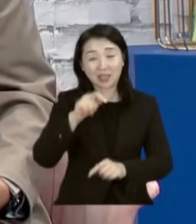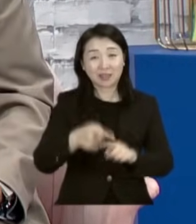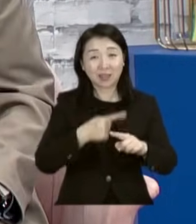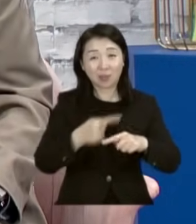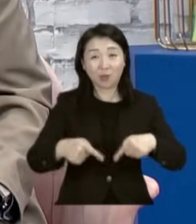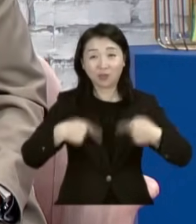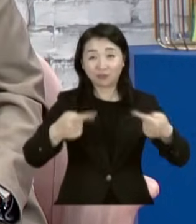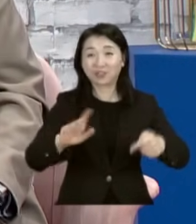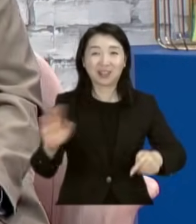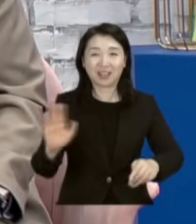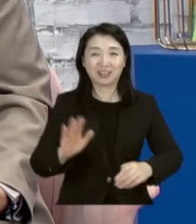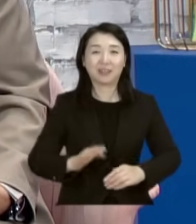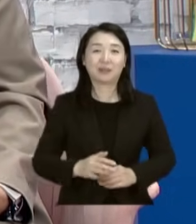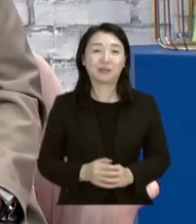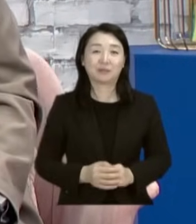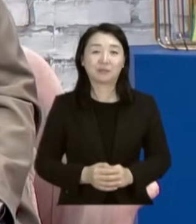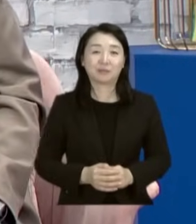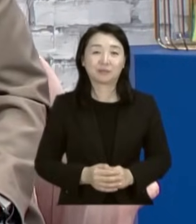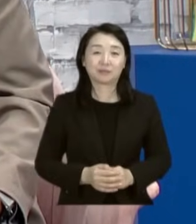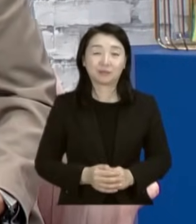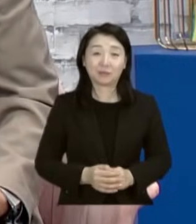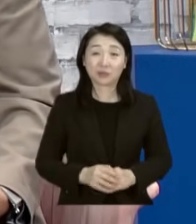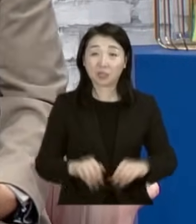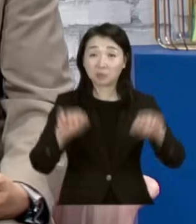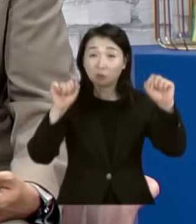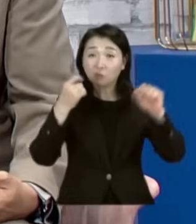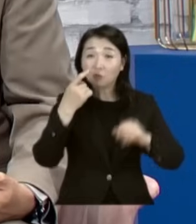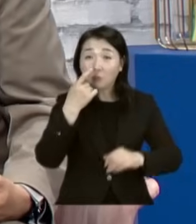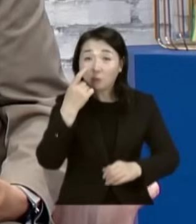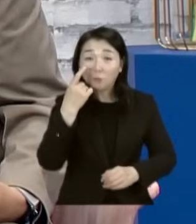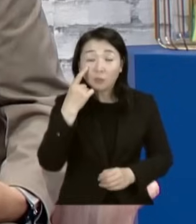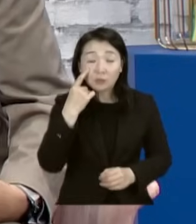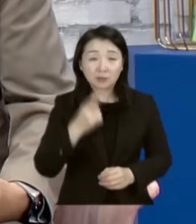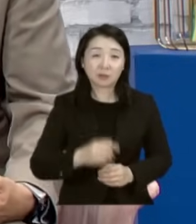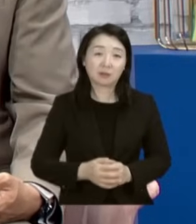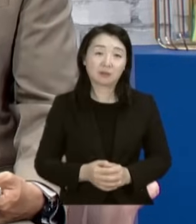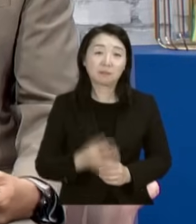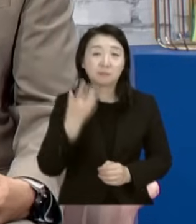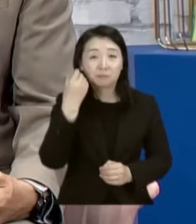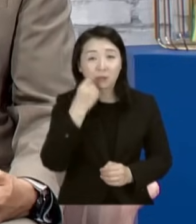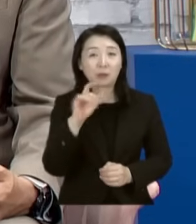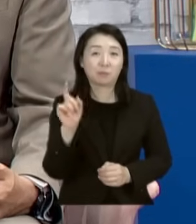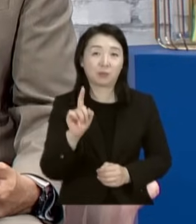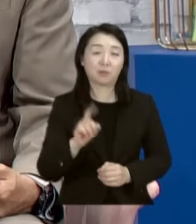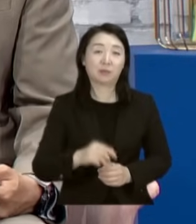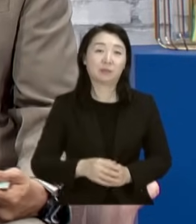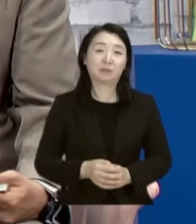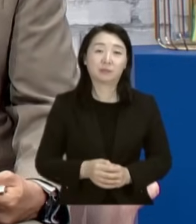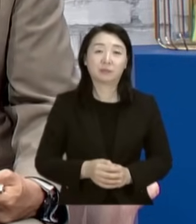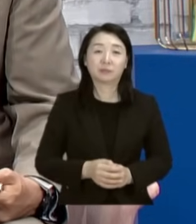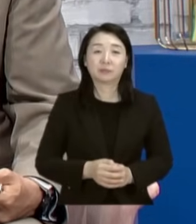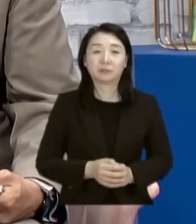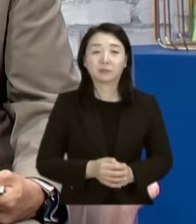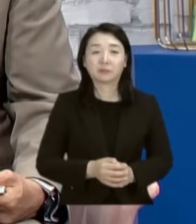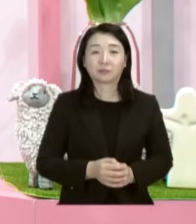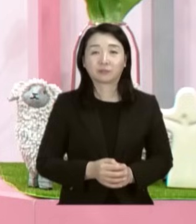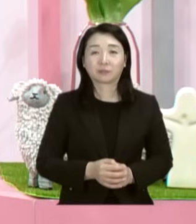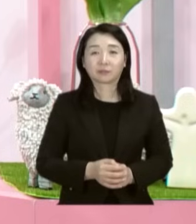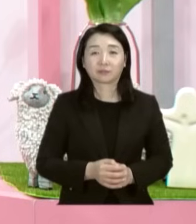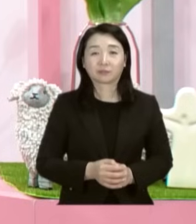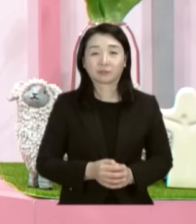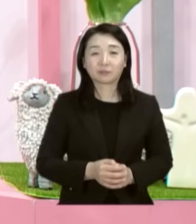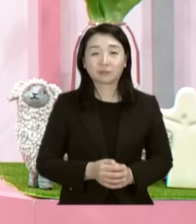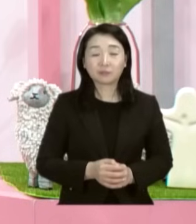게임이는데 나가는 건 아니고 근데 주지 수를 해 보니네 매력이 뭐예요 주지수 매력 우선